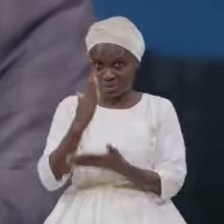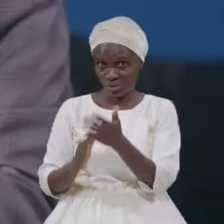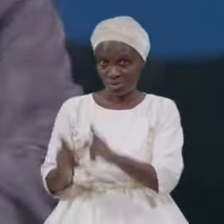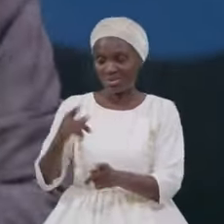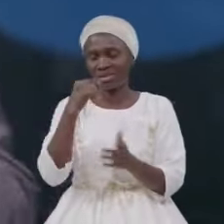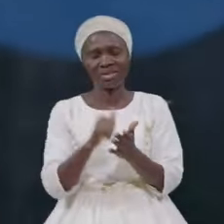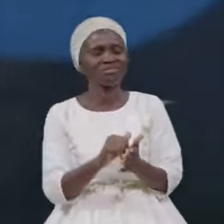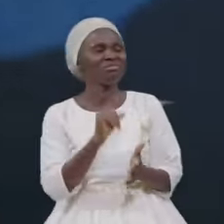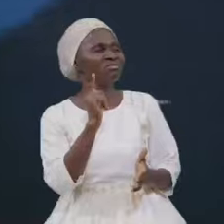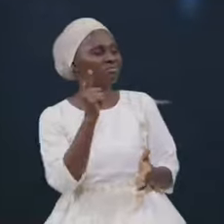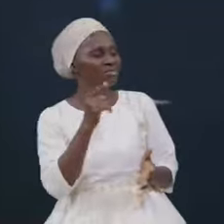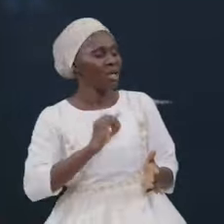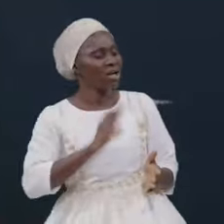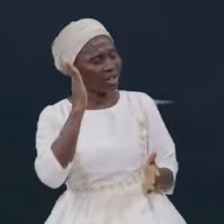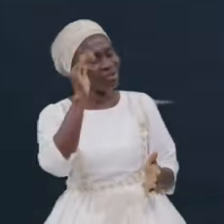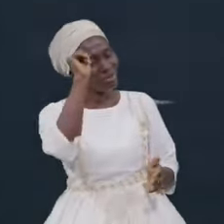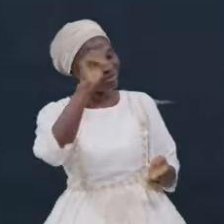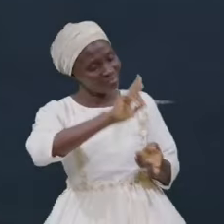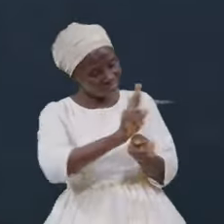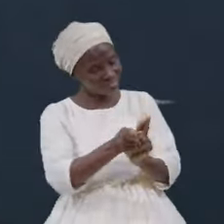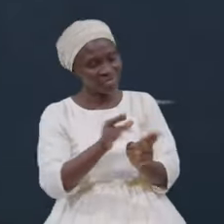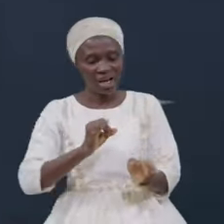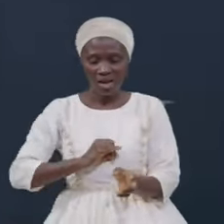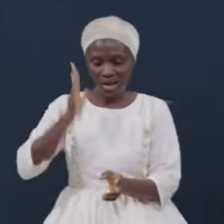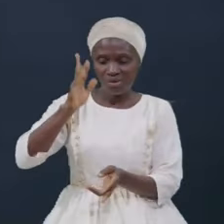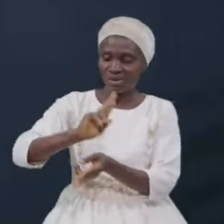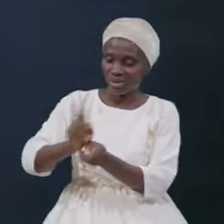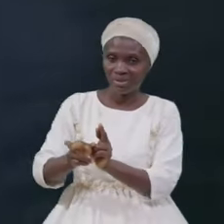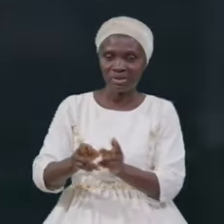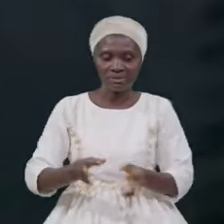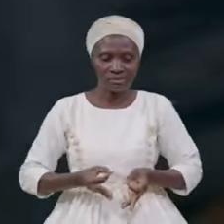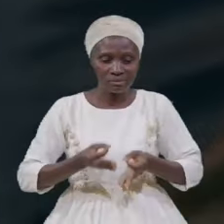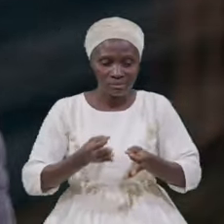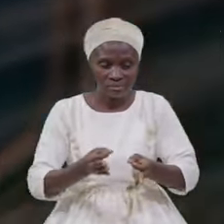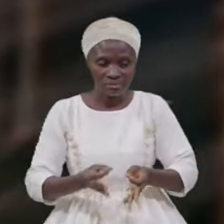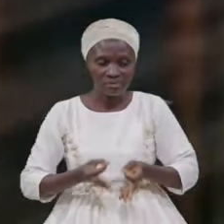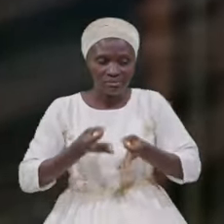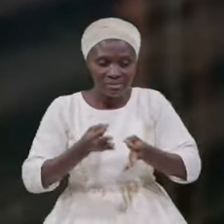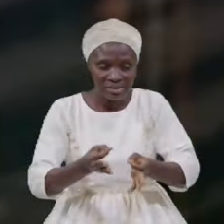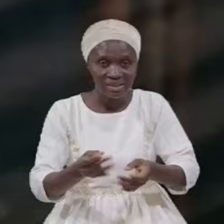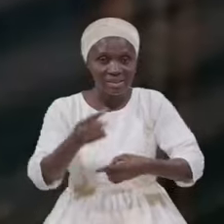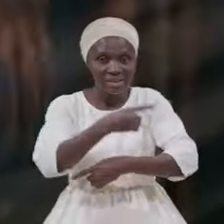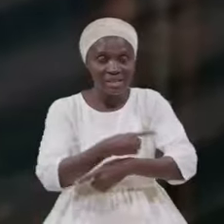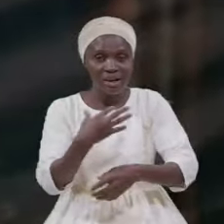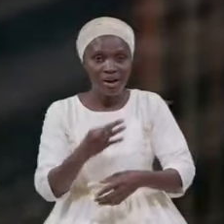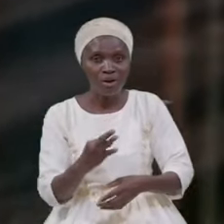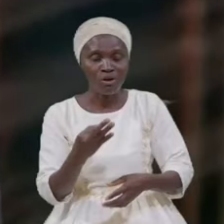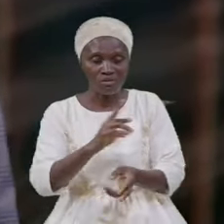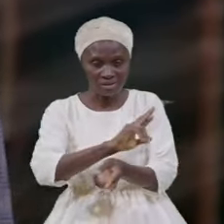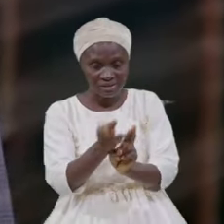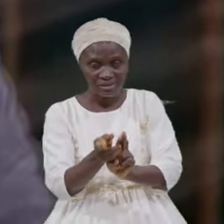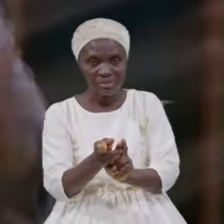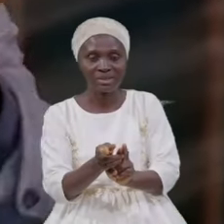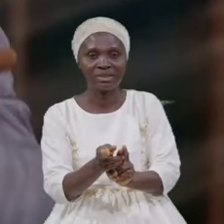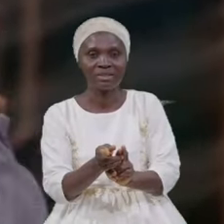est en train de reporter le jour de sa repentance, et le jour de la restauration, Le jour du salut, oh, je vais me repentir,